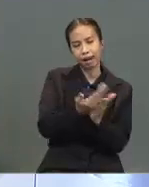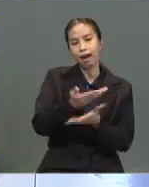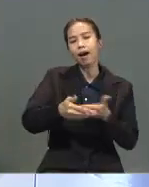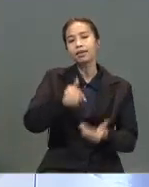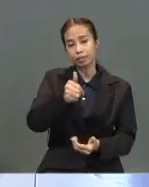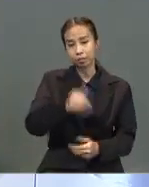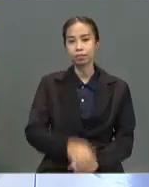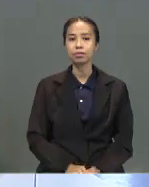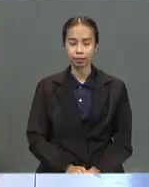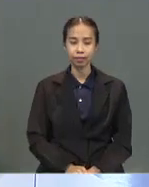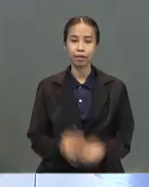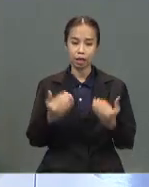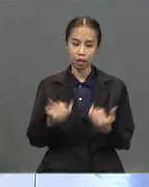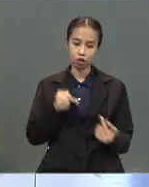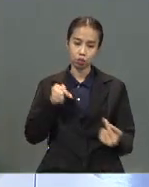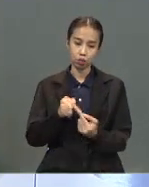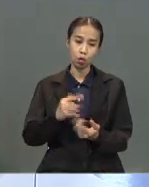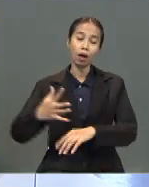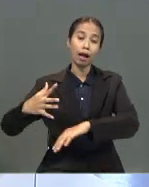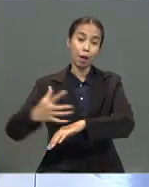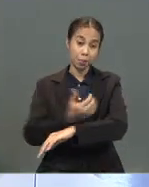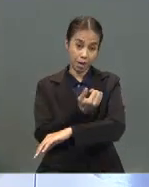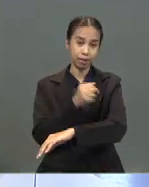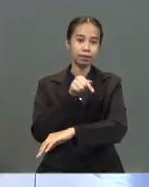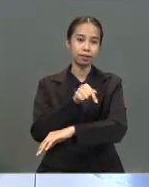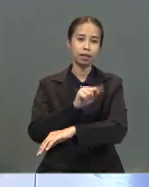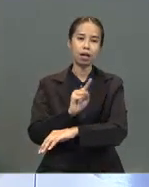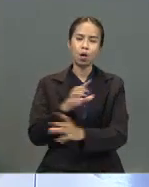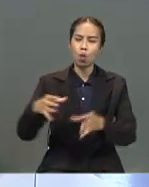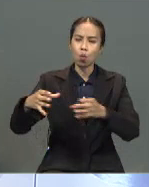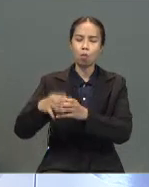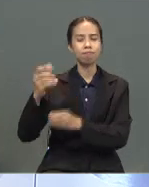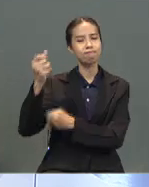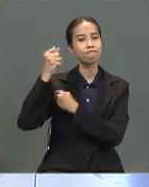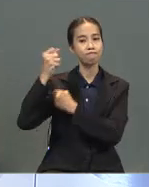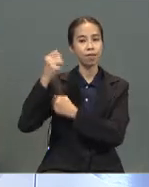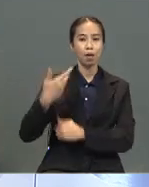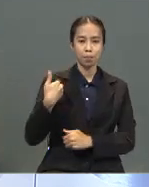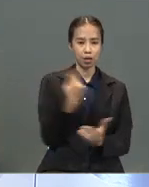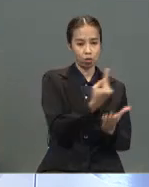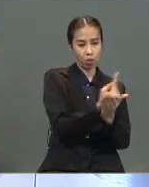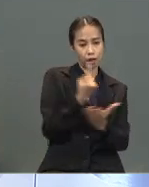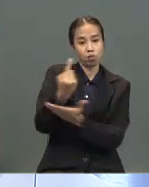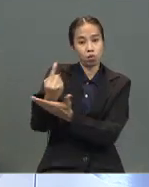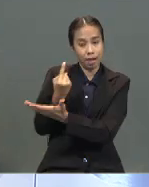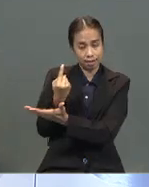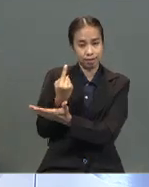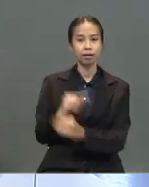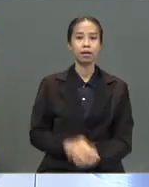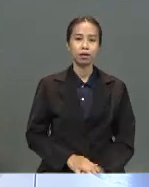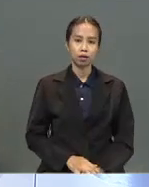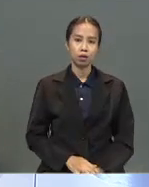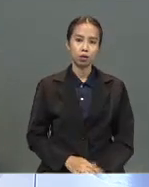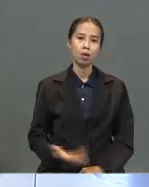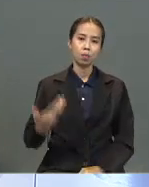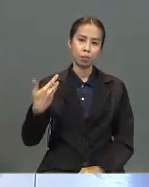เรามาดูเรื่องของการเมืองกันบ้างการชุมนุมอย่างที่ได้ตอบไปว่าแกนนำ 2กันทำไม่เป็นทนายนะ